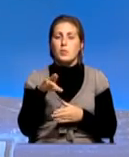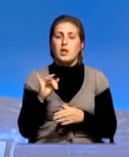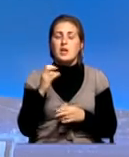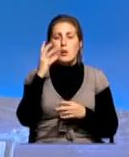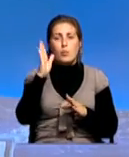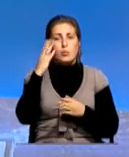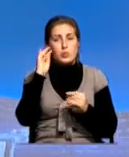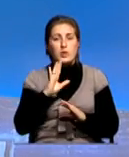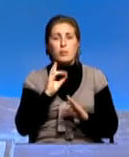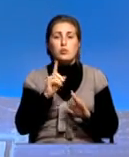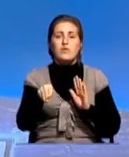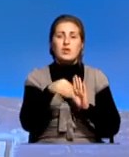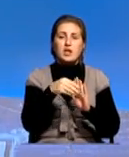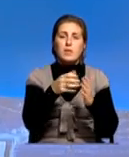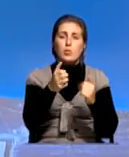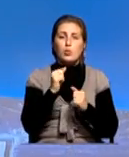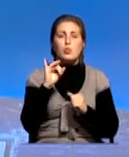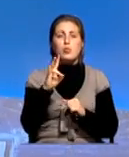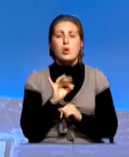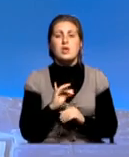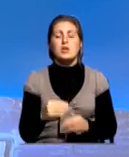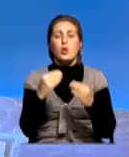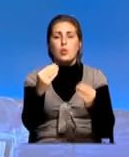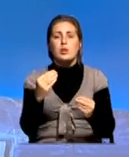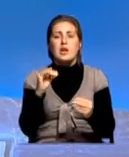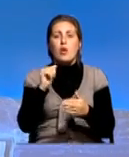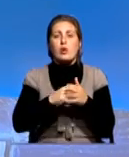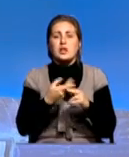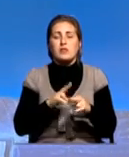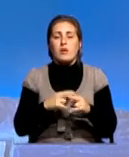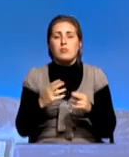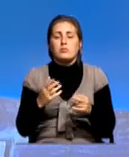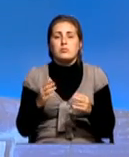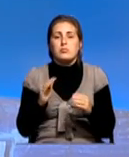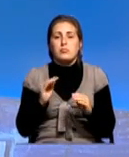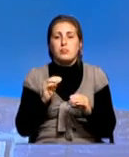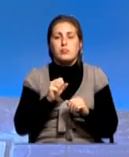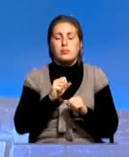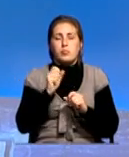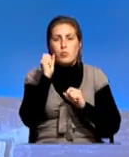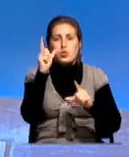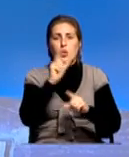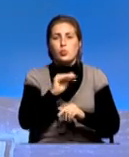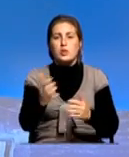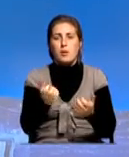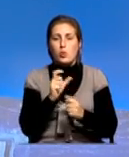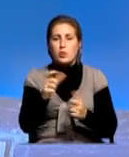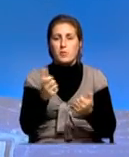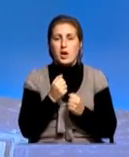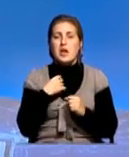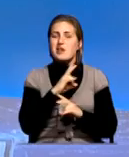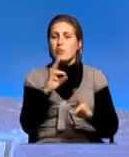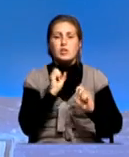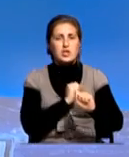взятки не только берут но и дают Да и Наверное это побуждает людей брать я сейчас никого не защищаю Да но тем не менее